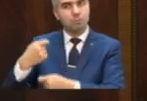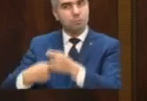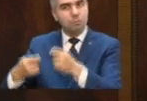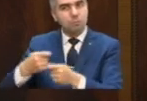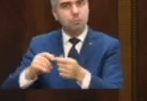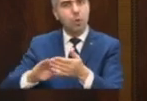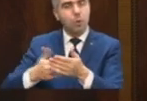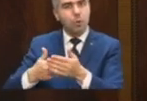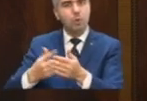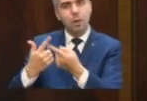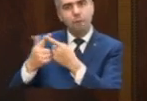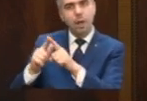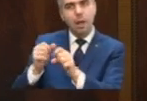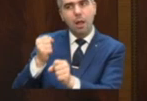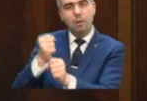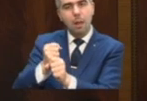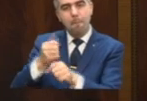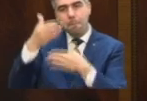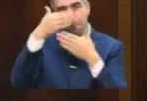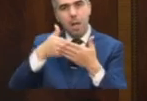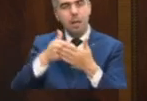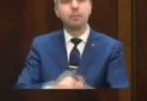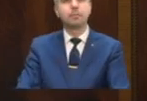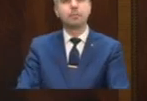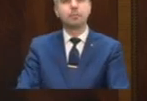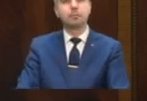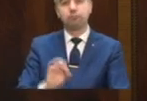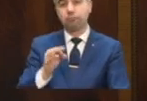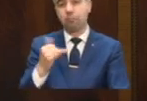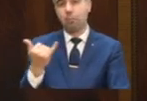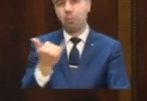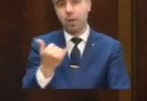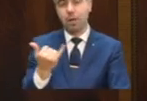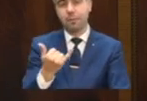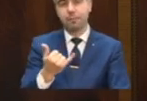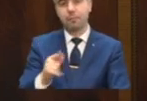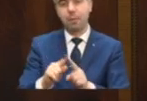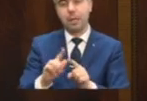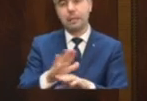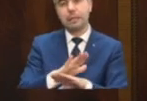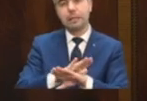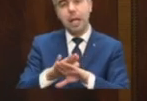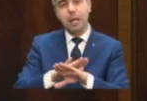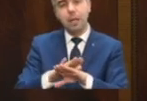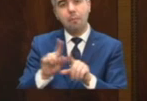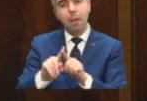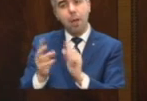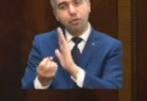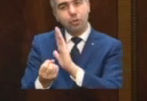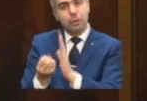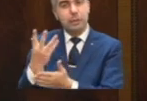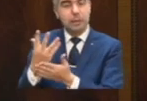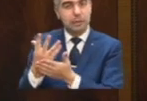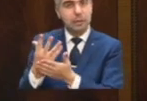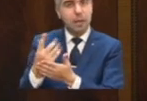نقل التجربة والخبرة إلى اليد العاملة الوطنية، فكان لزاما نهج سياسة جديدة وناجعة للابتكار